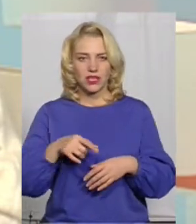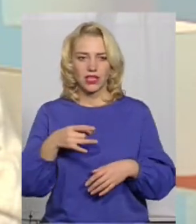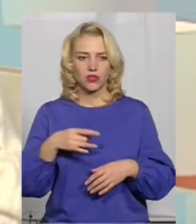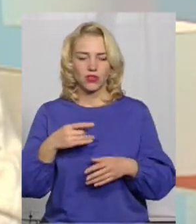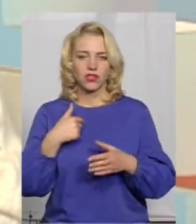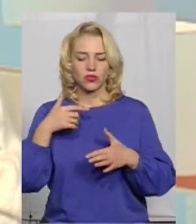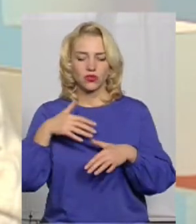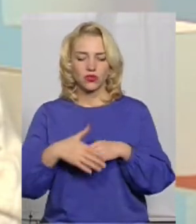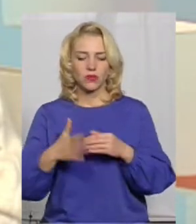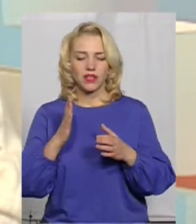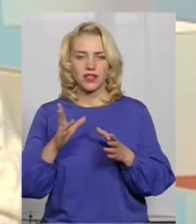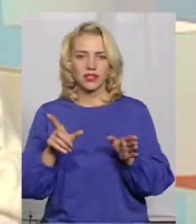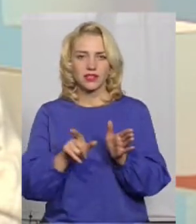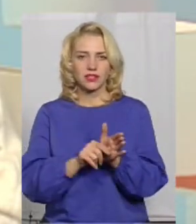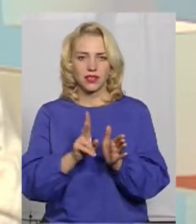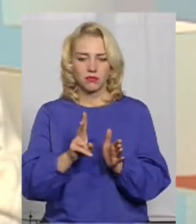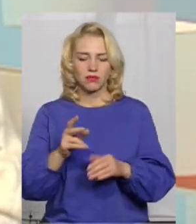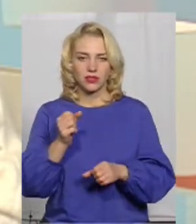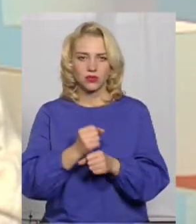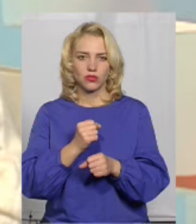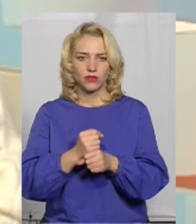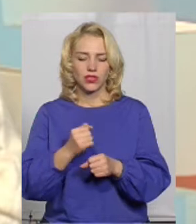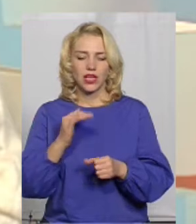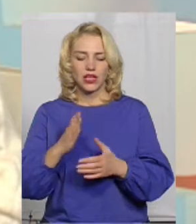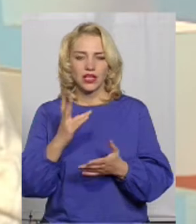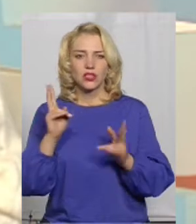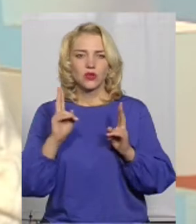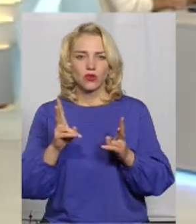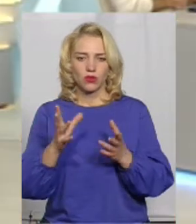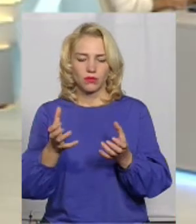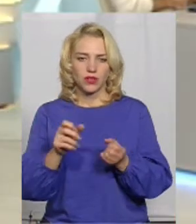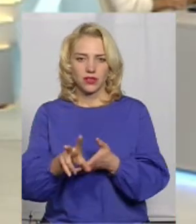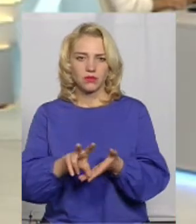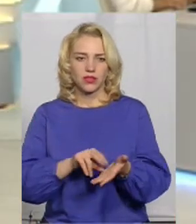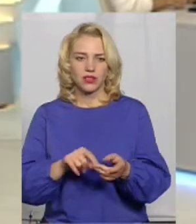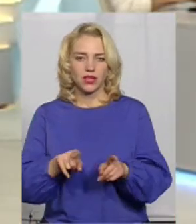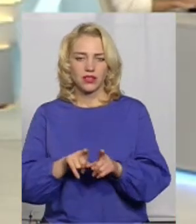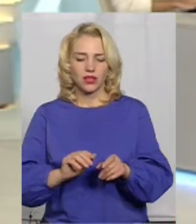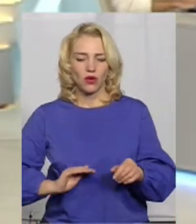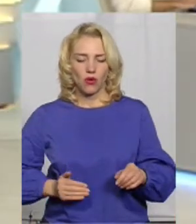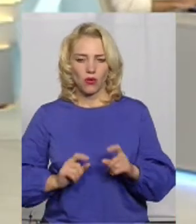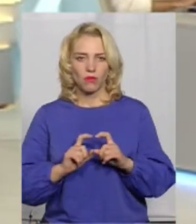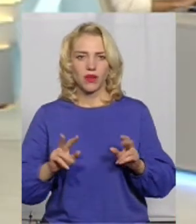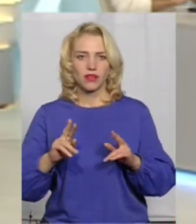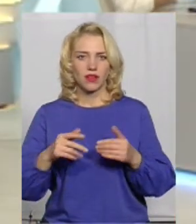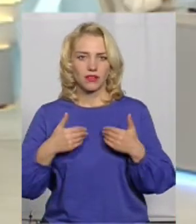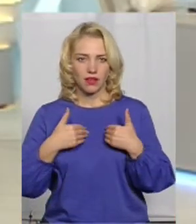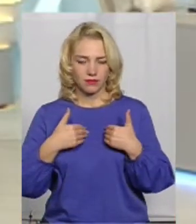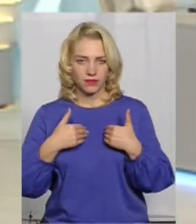є з ким працювати, тут є на кого орієнтуватися, і є насправді з кого брати приклад для таких компаній, як я,